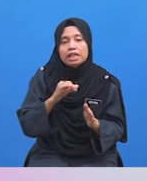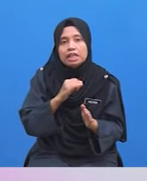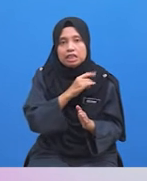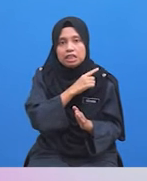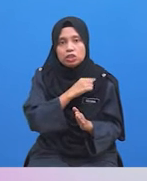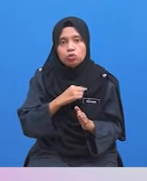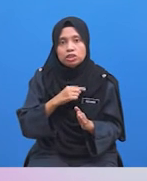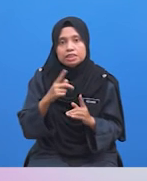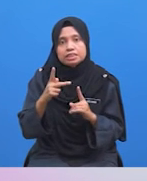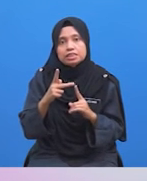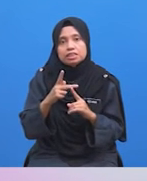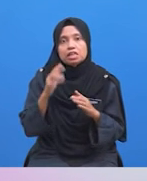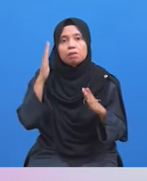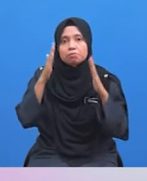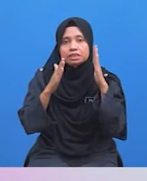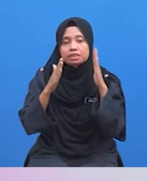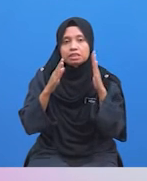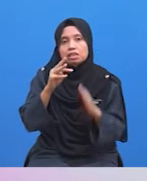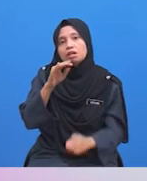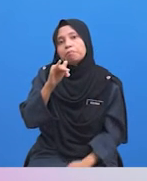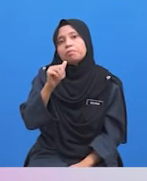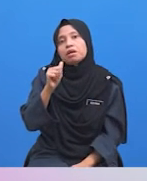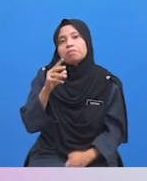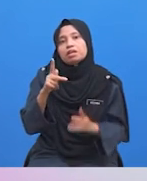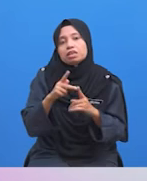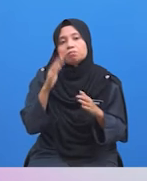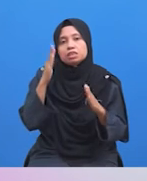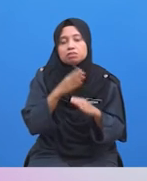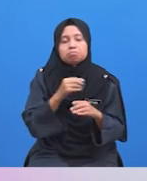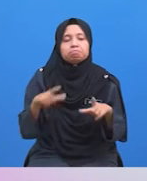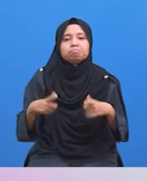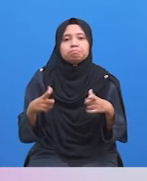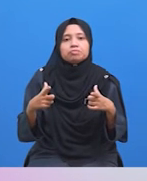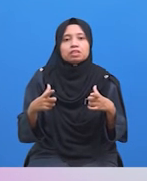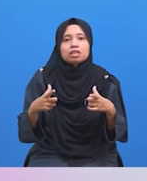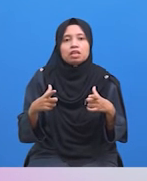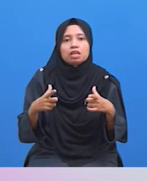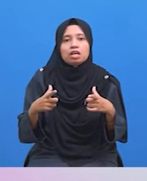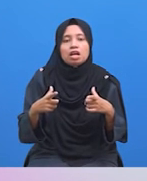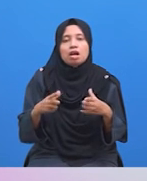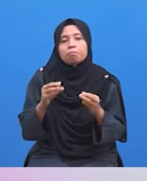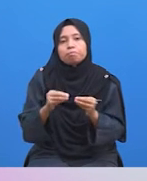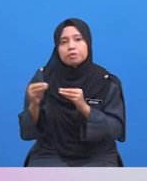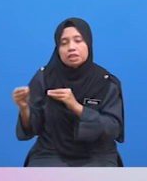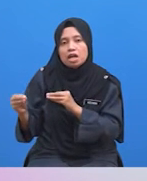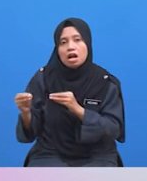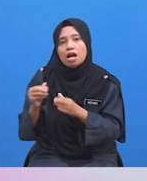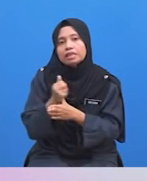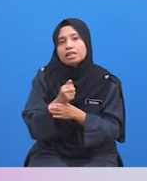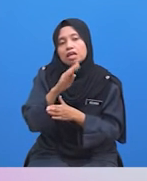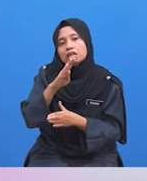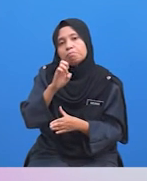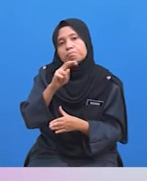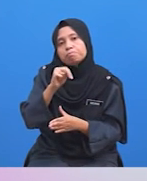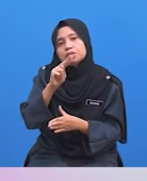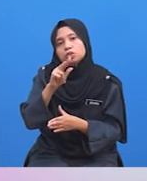ke Malaysia Myanmar ke Mesya dan lain-lain lagi kedua migrasi antara benua seperti dari